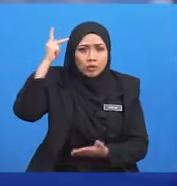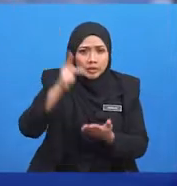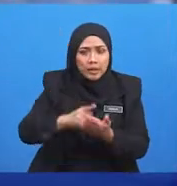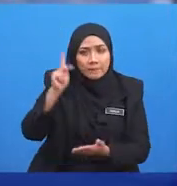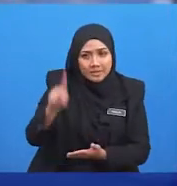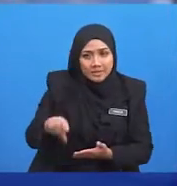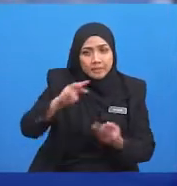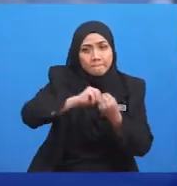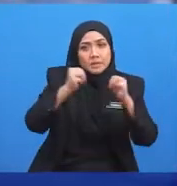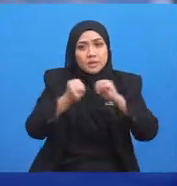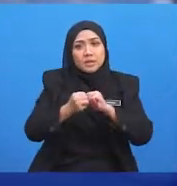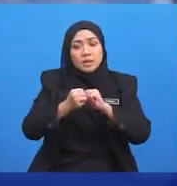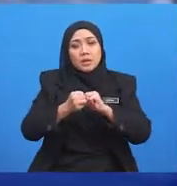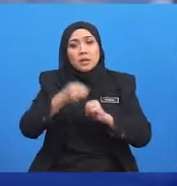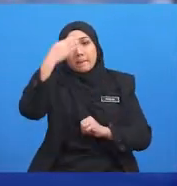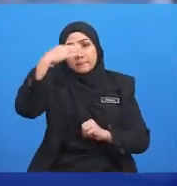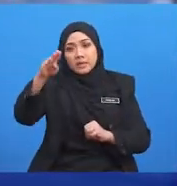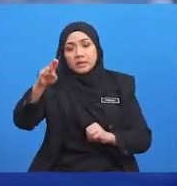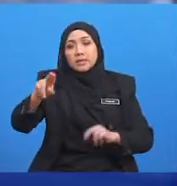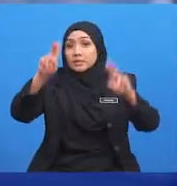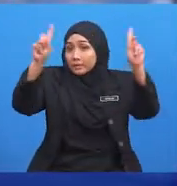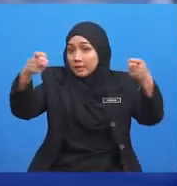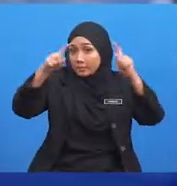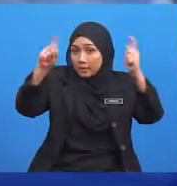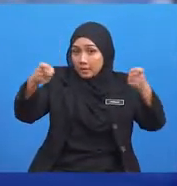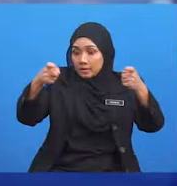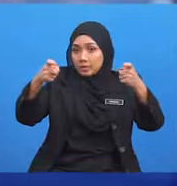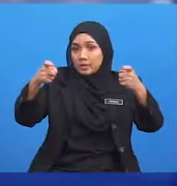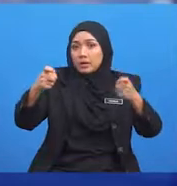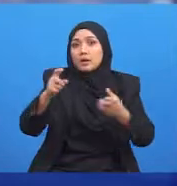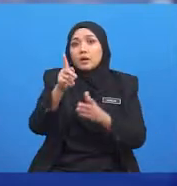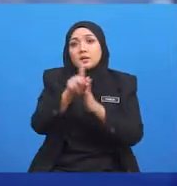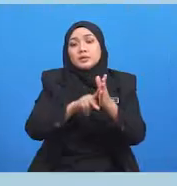masalah bagi tema keselamatan.